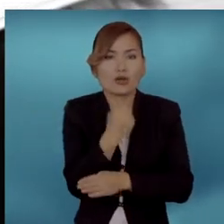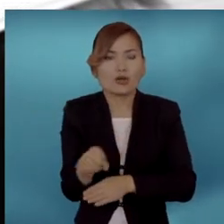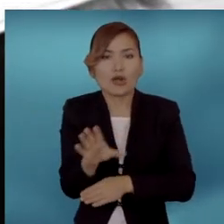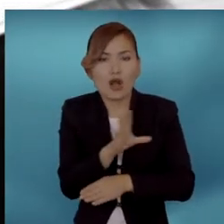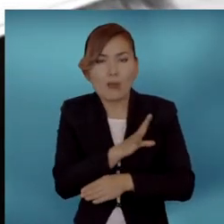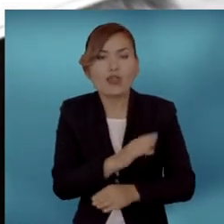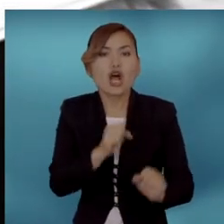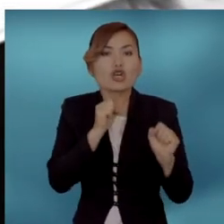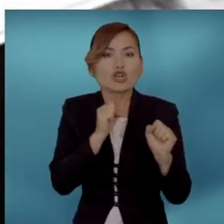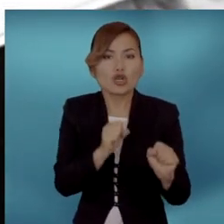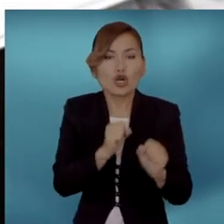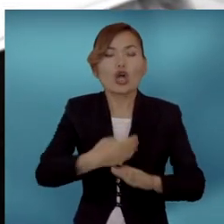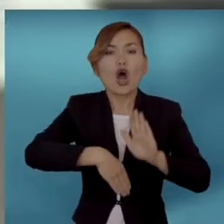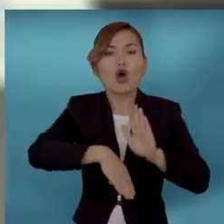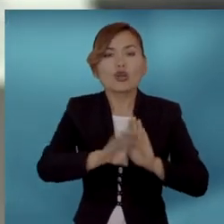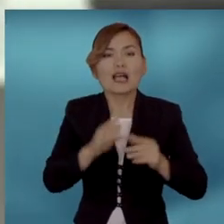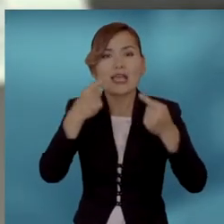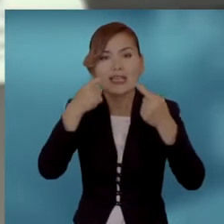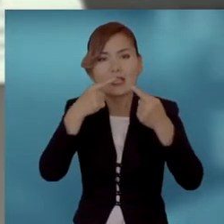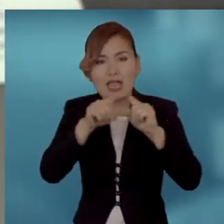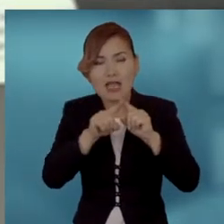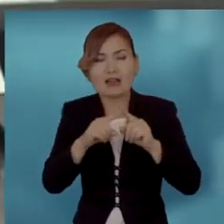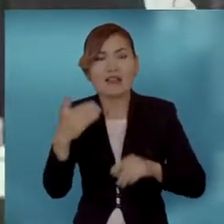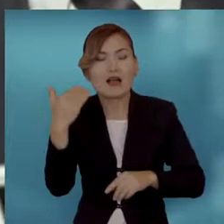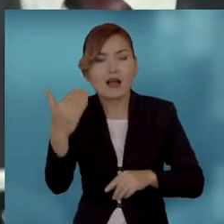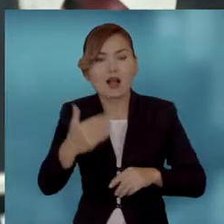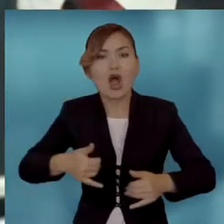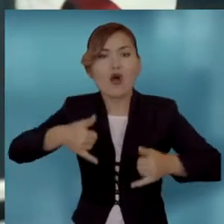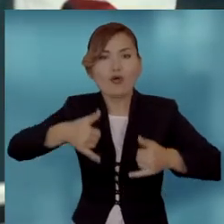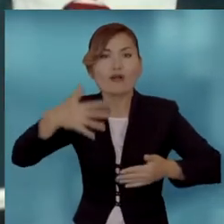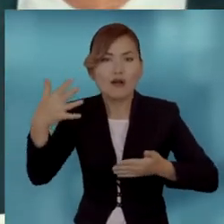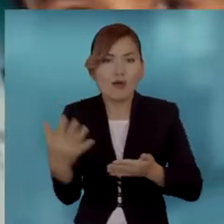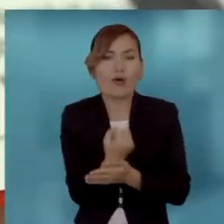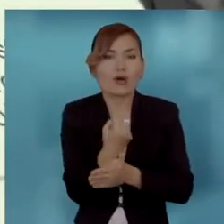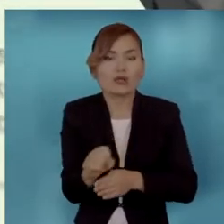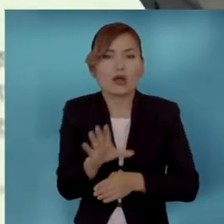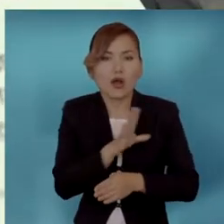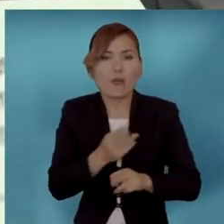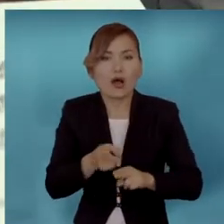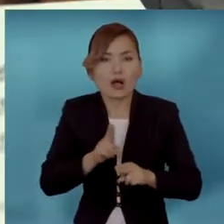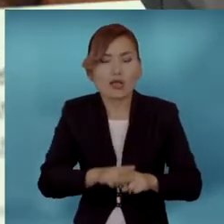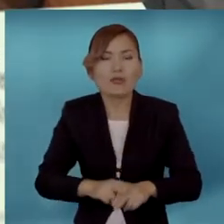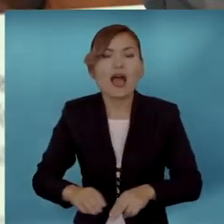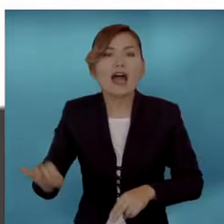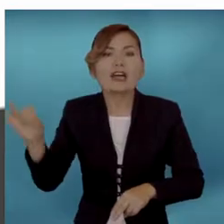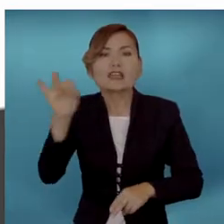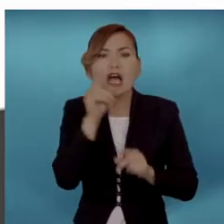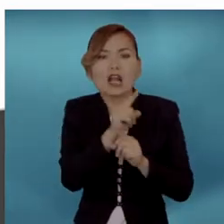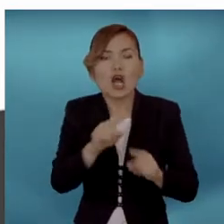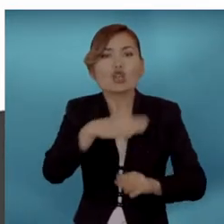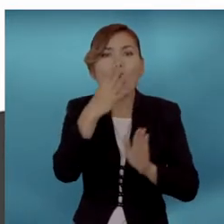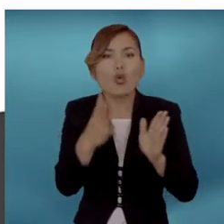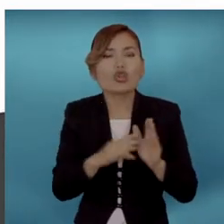жұдырықтасудағы үздік техникасы үшін Вэл Баркер кубогына ие болды. Бұл жүлде өзінің тарихында небәрі 19 адамға